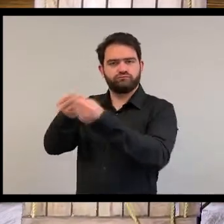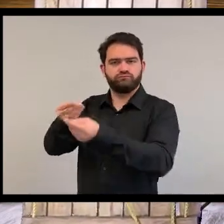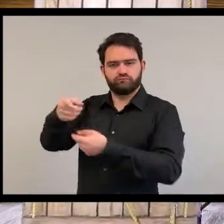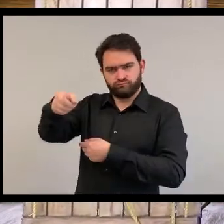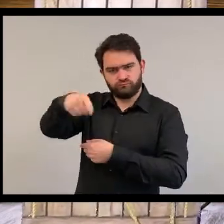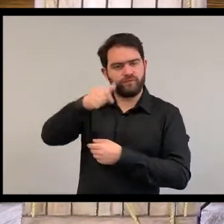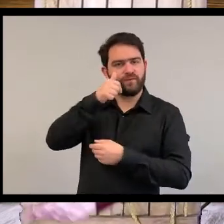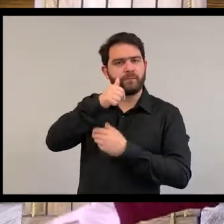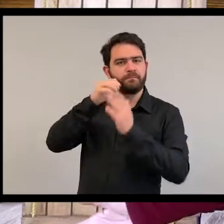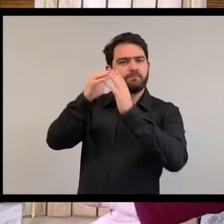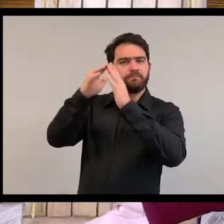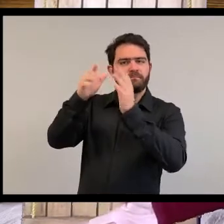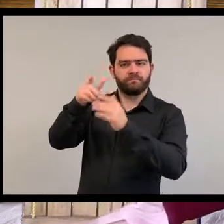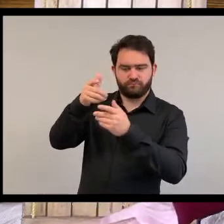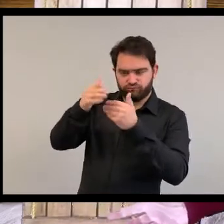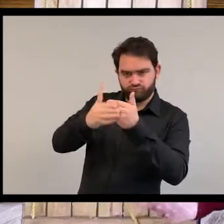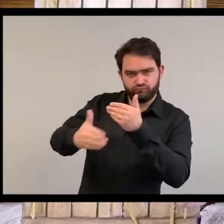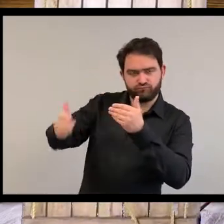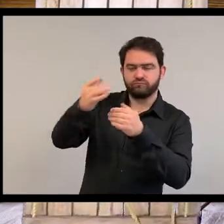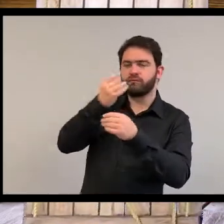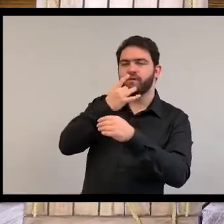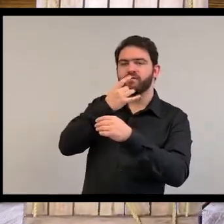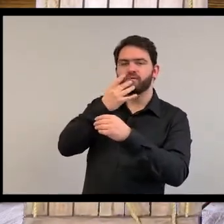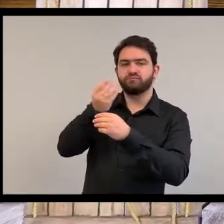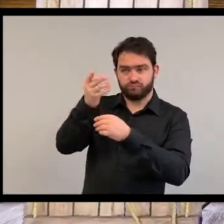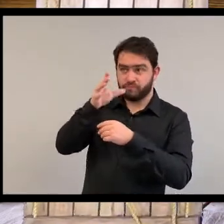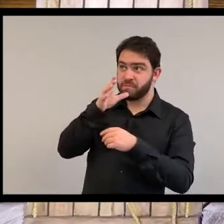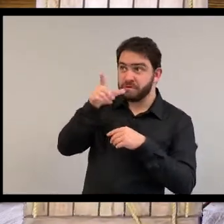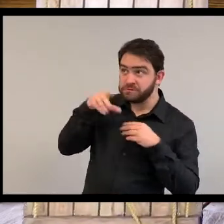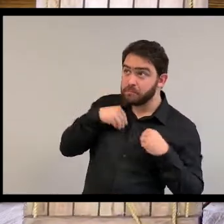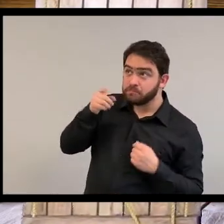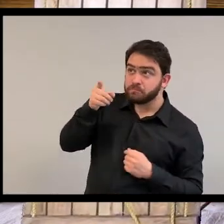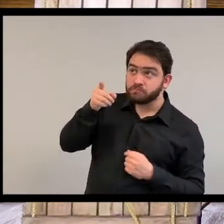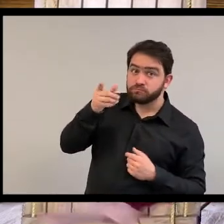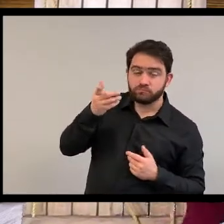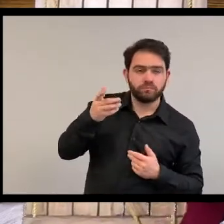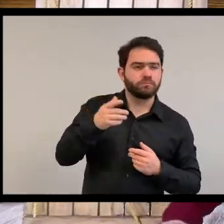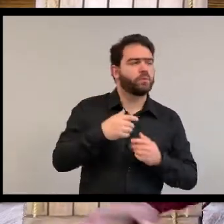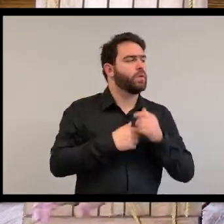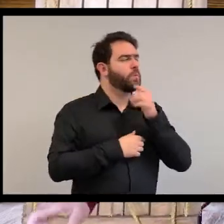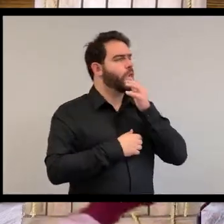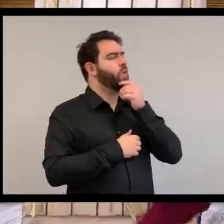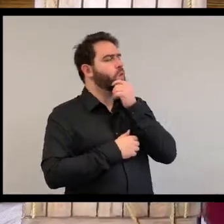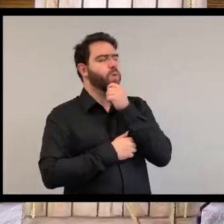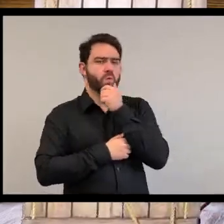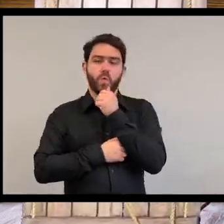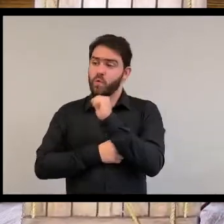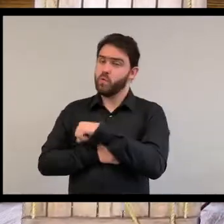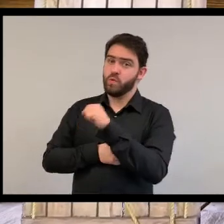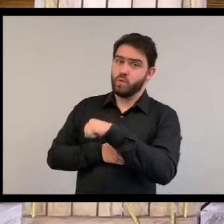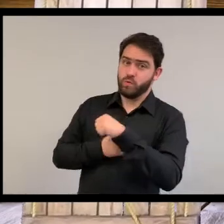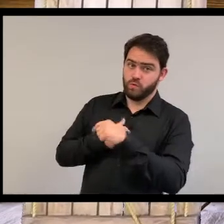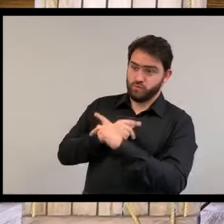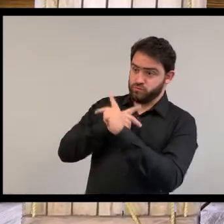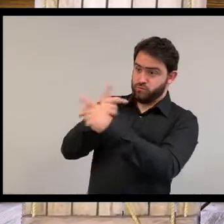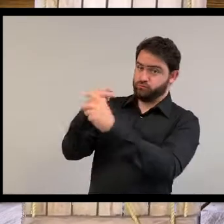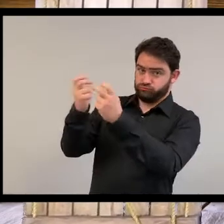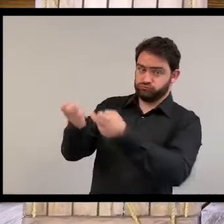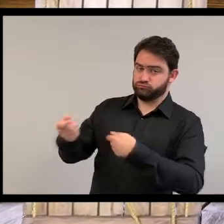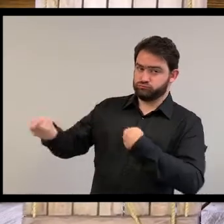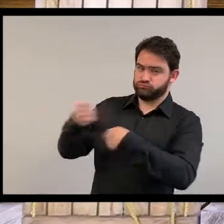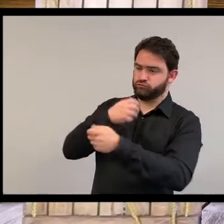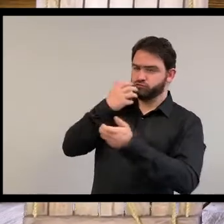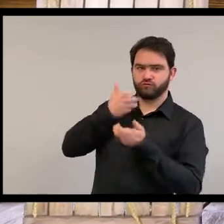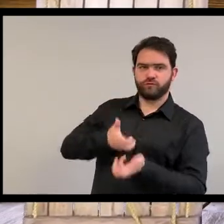-là, parce qu'eux autres le jettent de toute façon. Et on équipe toutes les maisons. Alors, on va venir vous en livrer l'hiver durant.